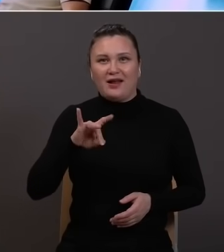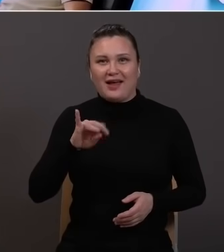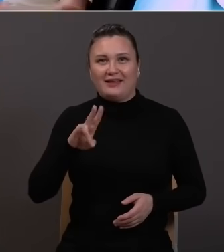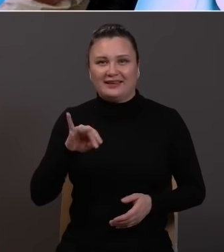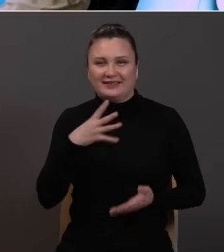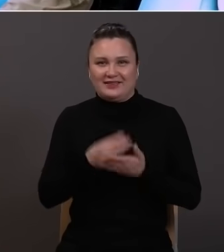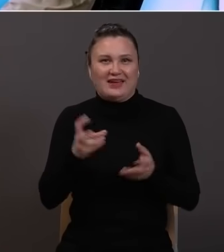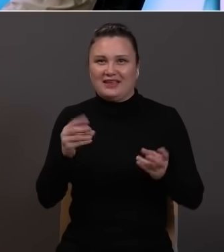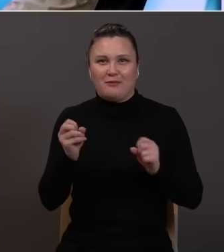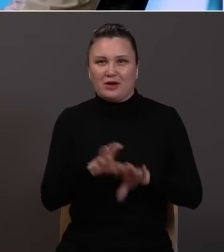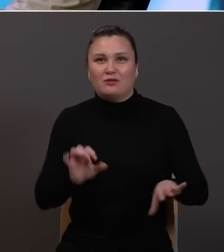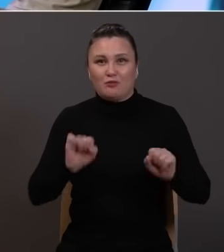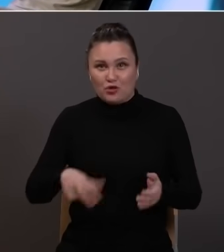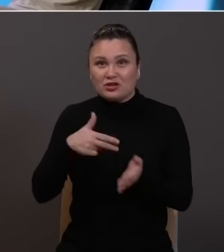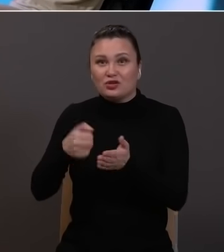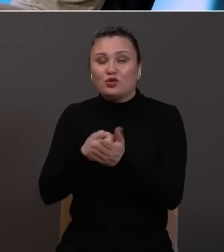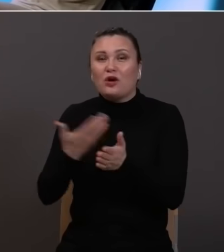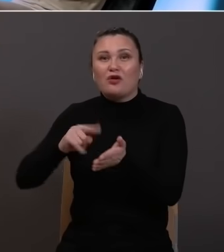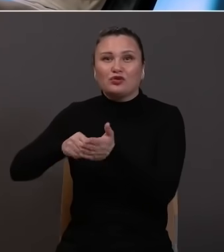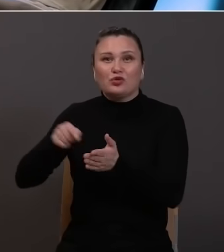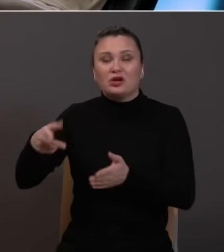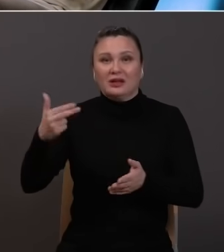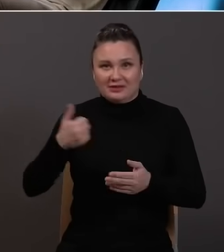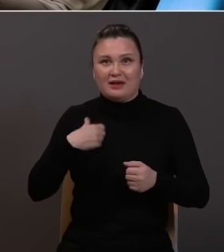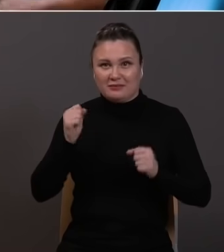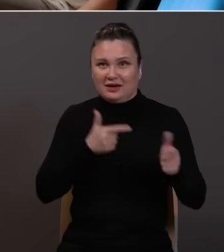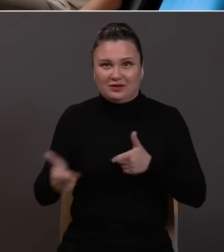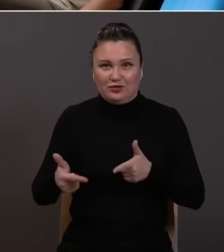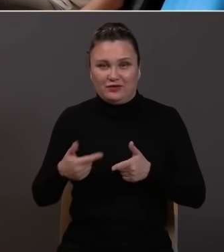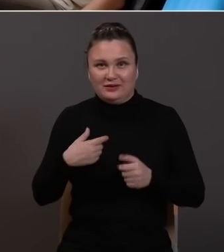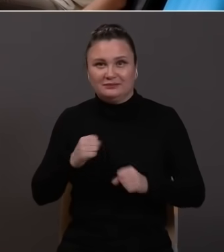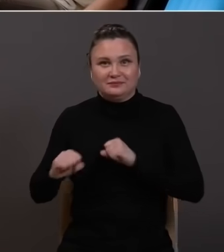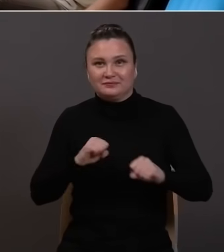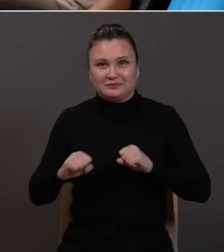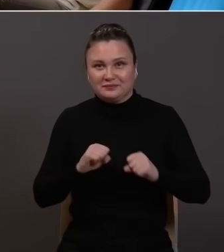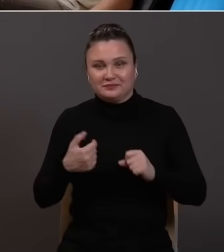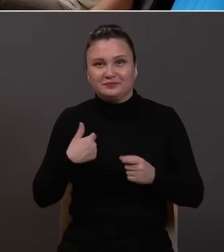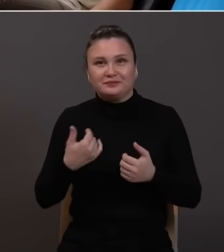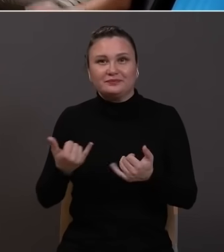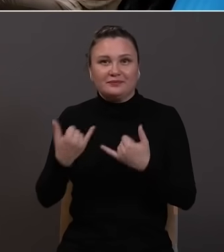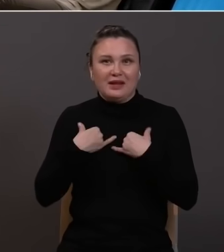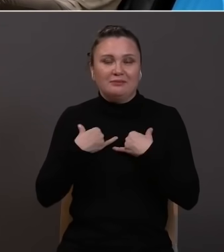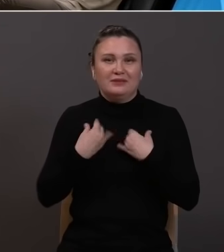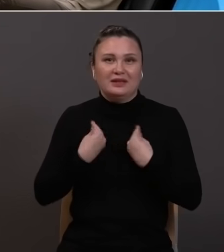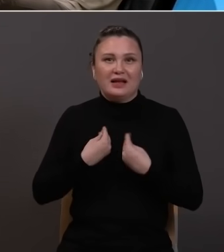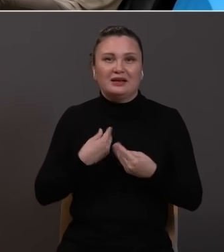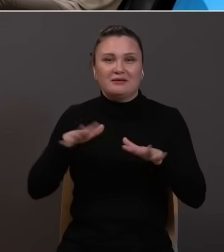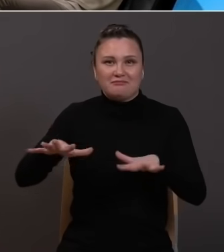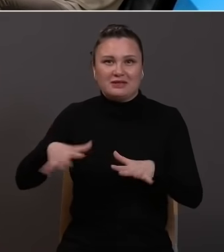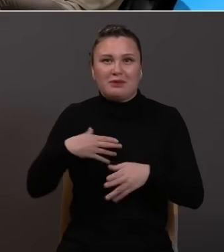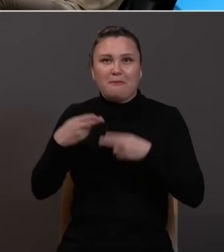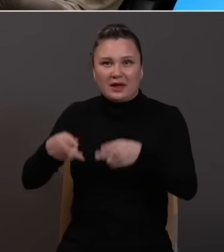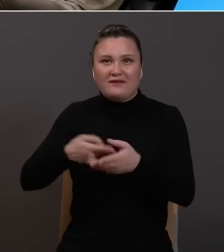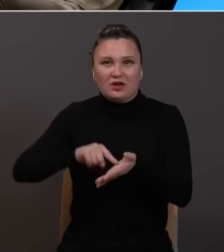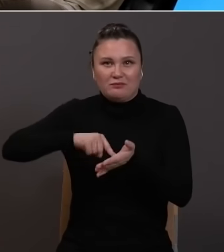А, сможете добраться до квадрата? Мы говорим: да мы хоть в Москву доберемся, если поедем на атомном ледоколе. В общем, нам дали квадрат, мы приехали